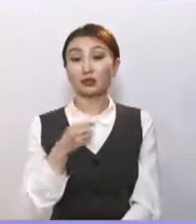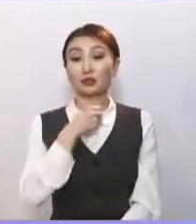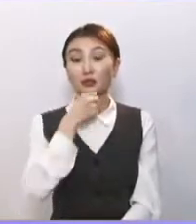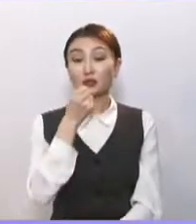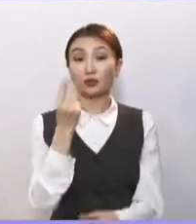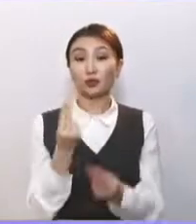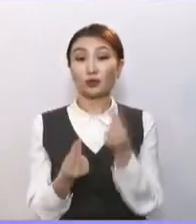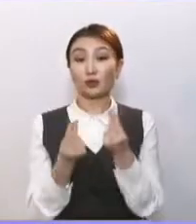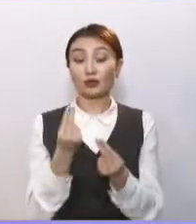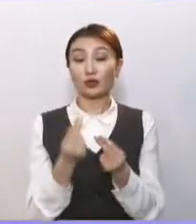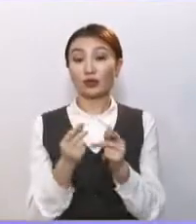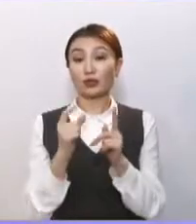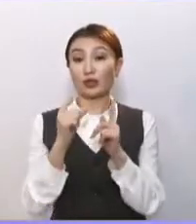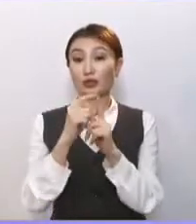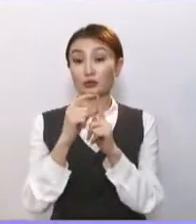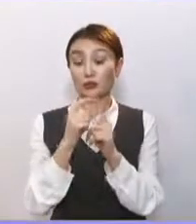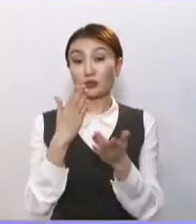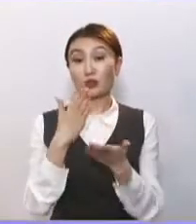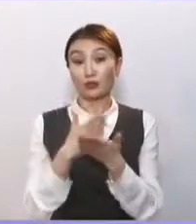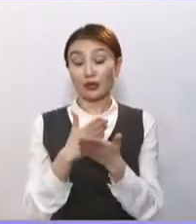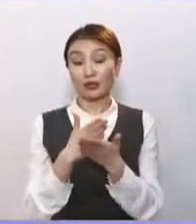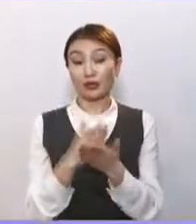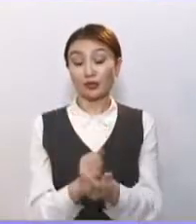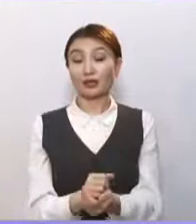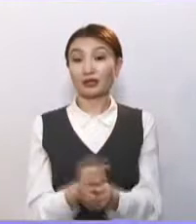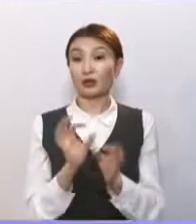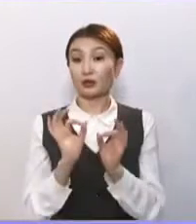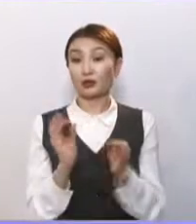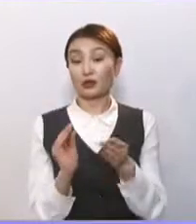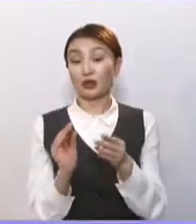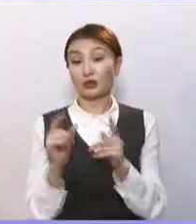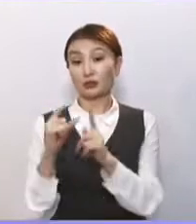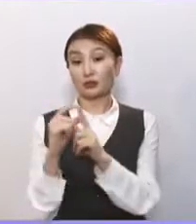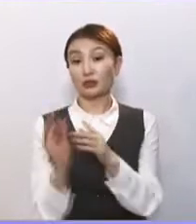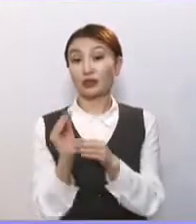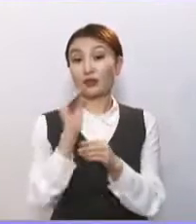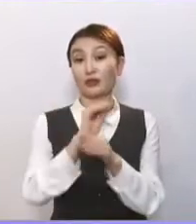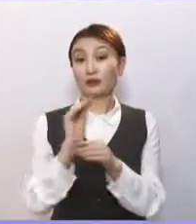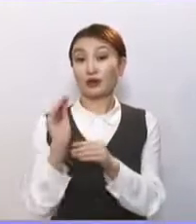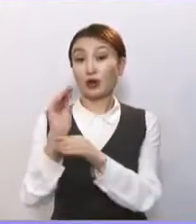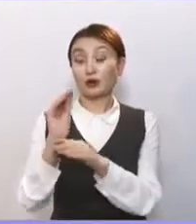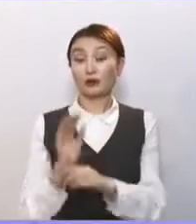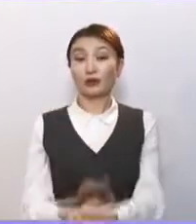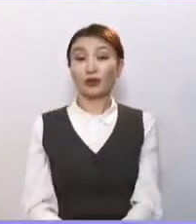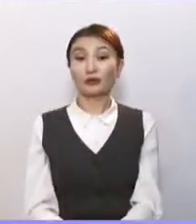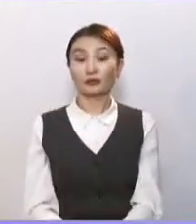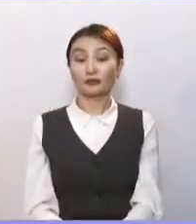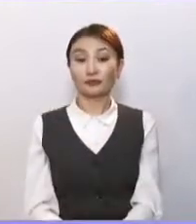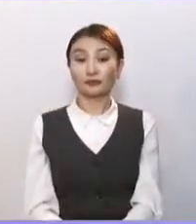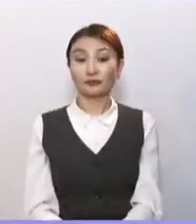оюндары деген сөздөр берилген. Туура койгула.